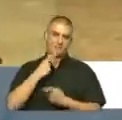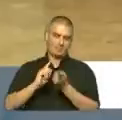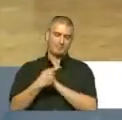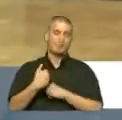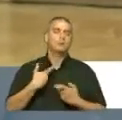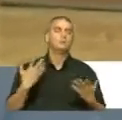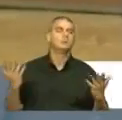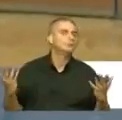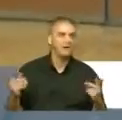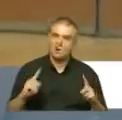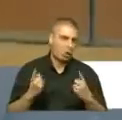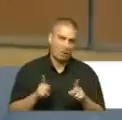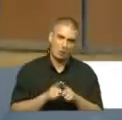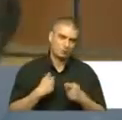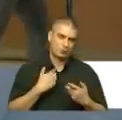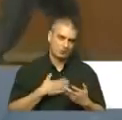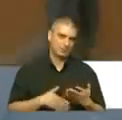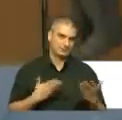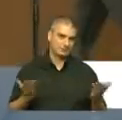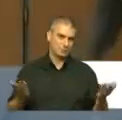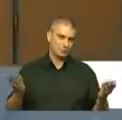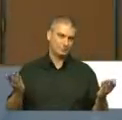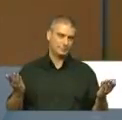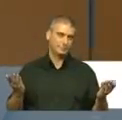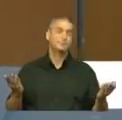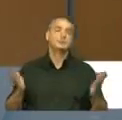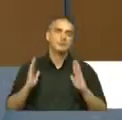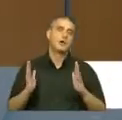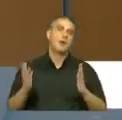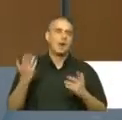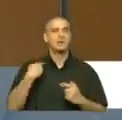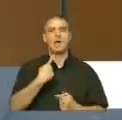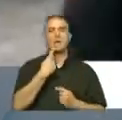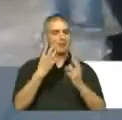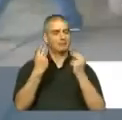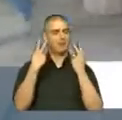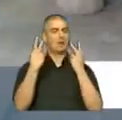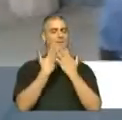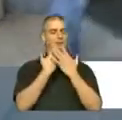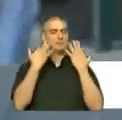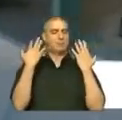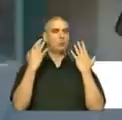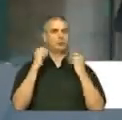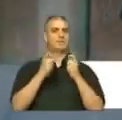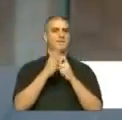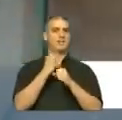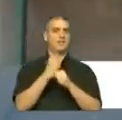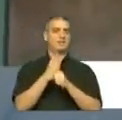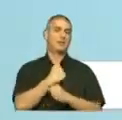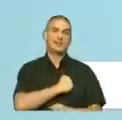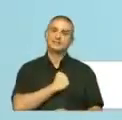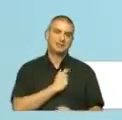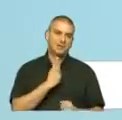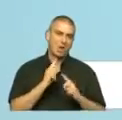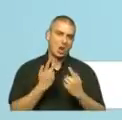לעשות, דברים לא מתרחשים במציאות כפי שרוצים שהם יקרו. ככה הייתה לפחות אמירה ערכית וברורה של מפלגת העבודה. לצערי זה לא